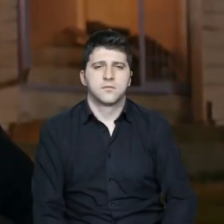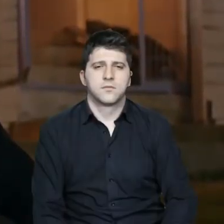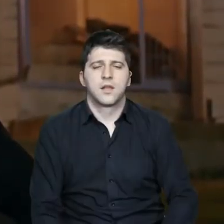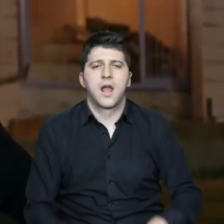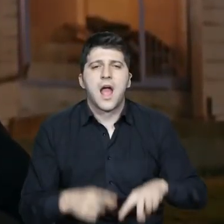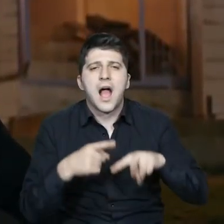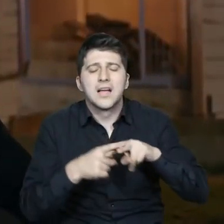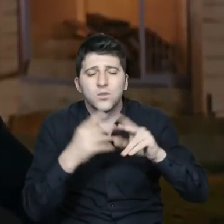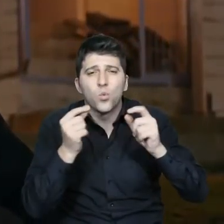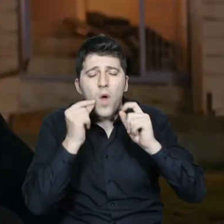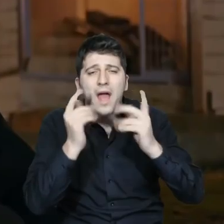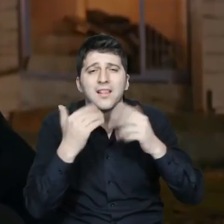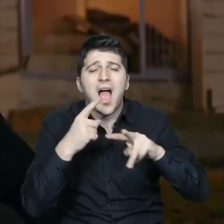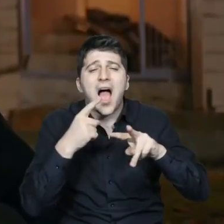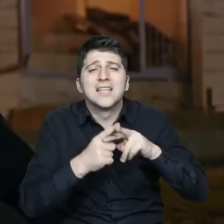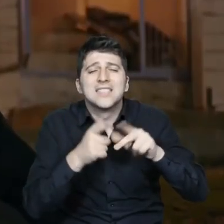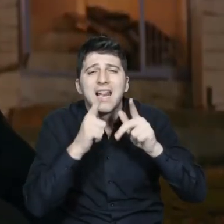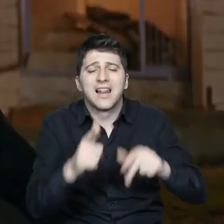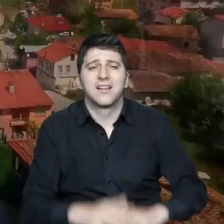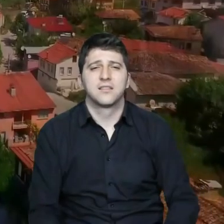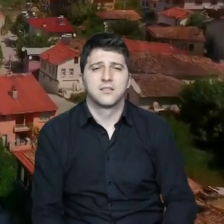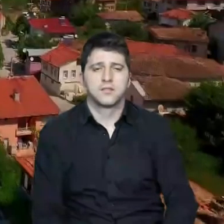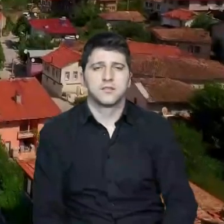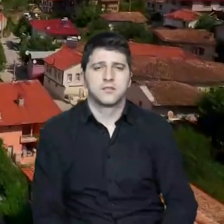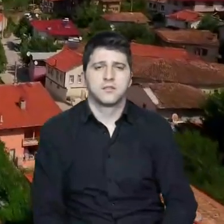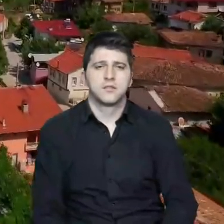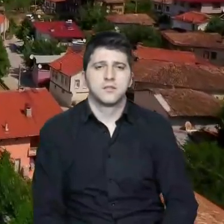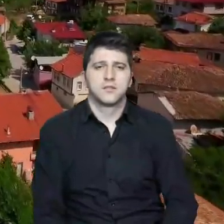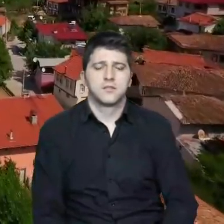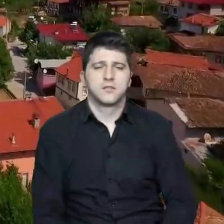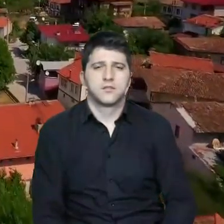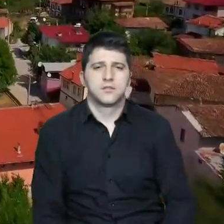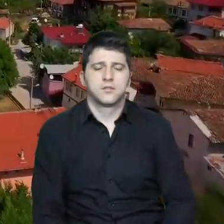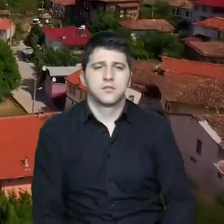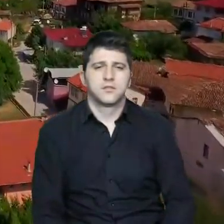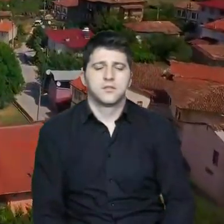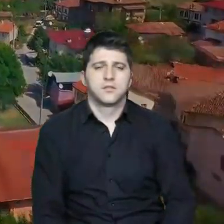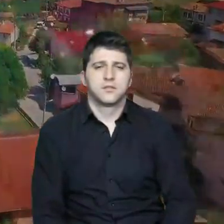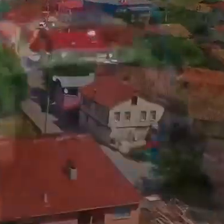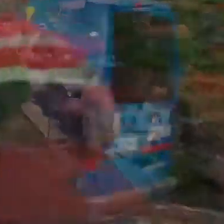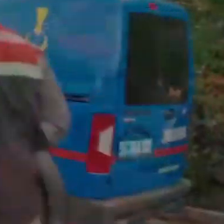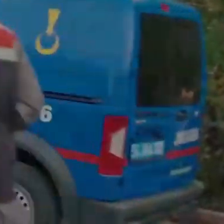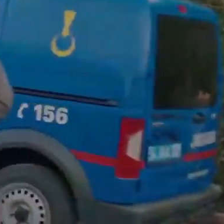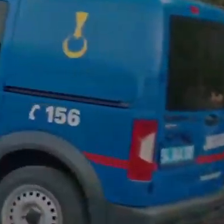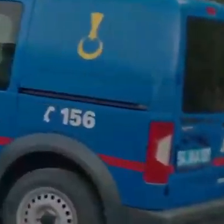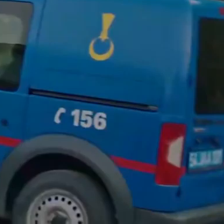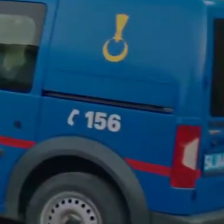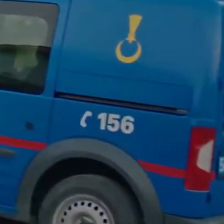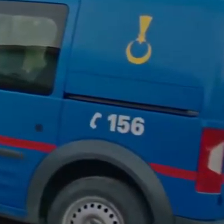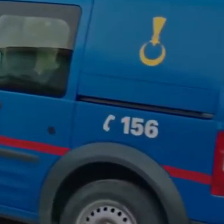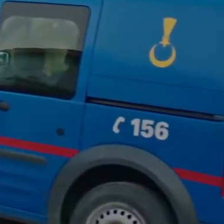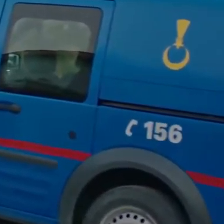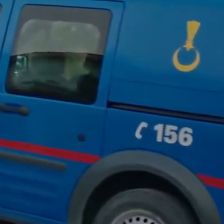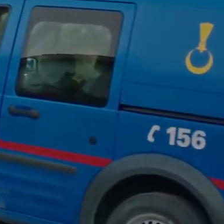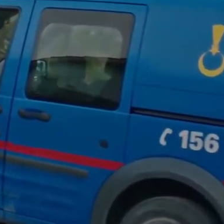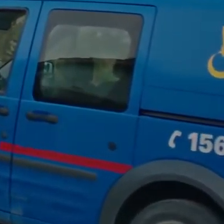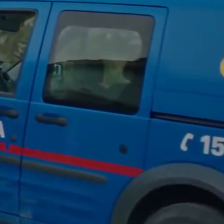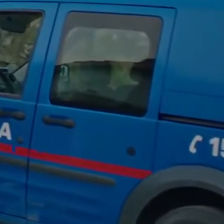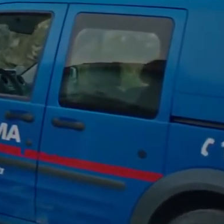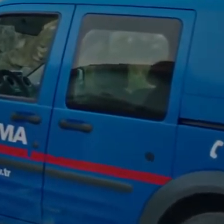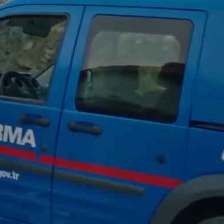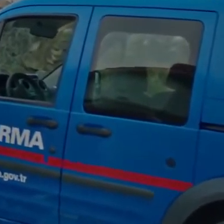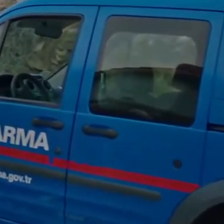Asil! Hadi uyan! Asil! Gündüz kuş bakışı taraklı. Asil'in evinin önünde itfaiye ve